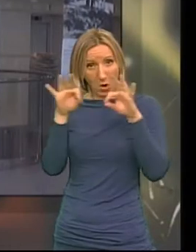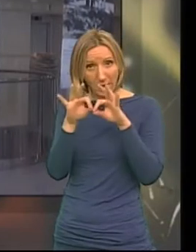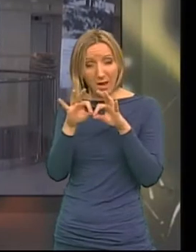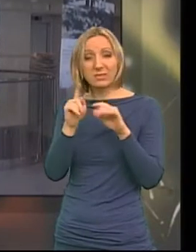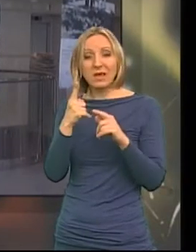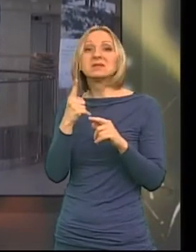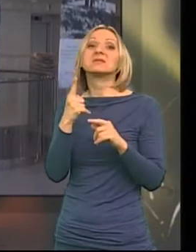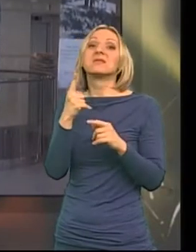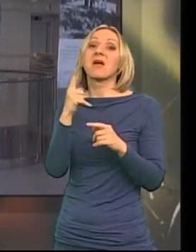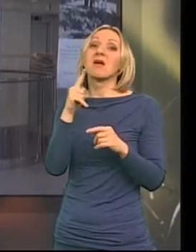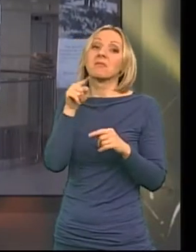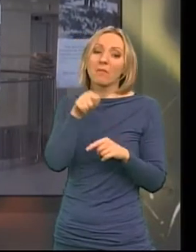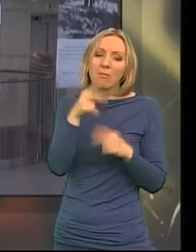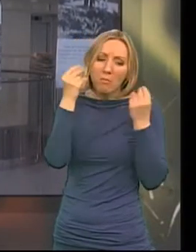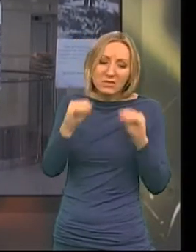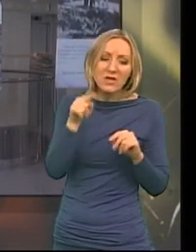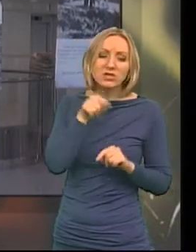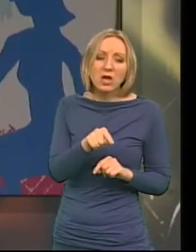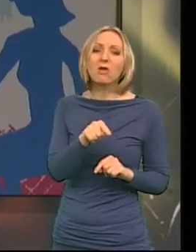sa smetnjama u razvoju.